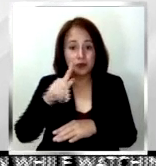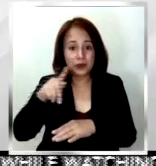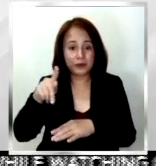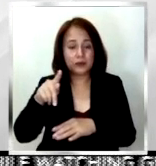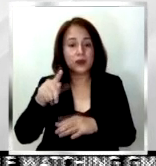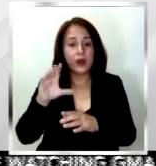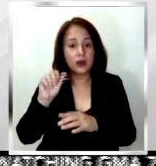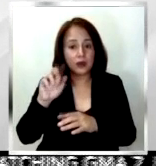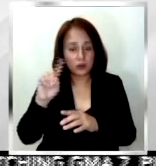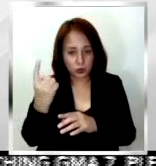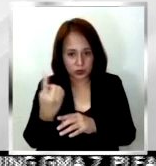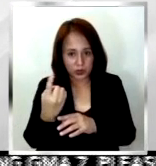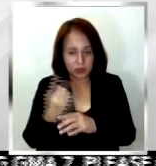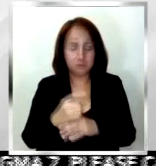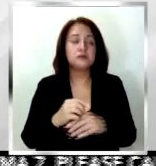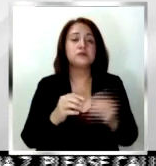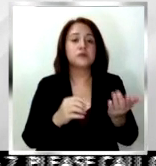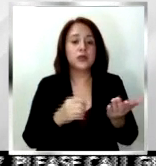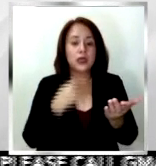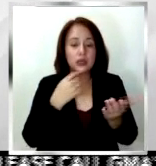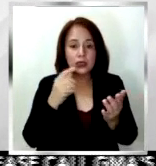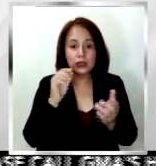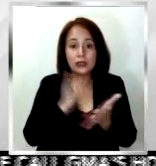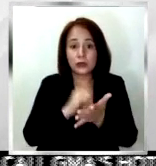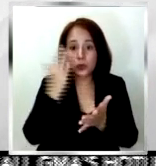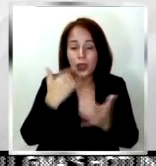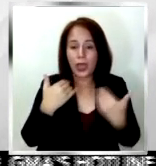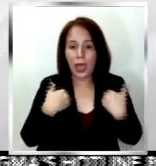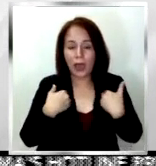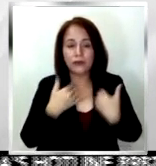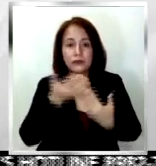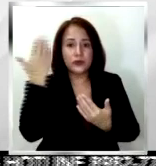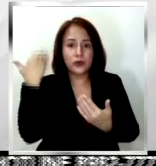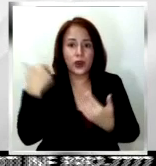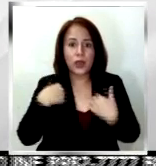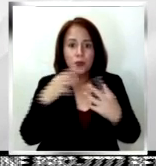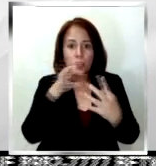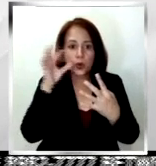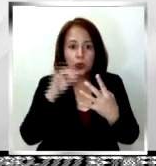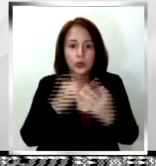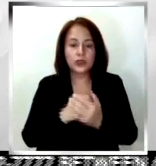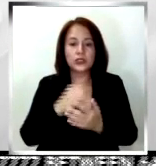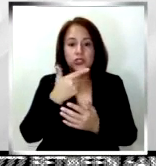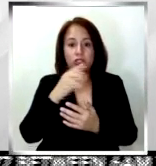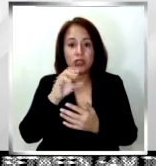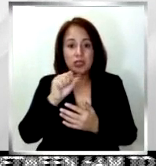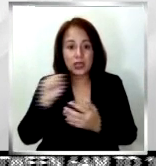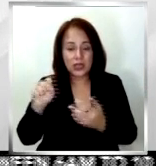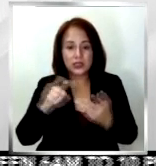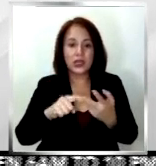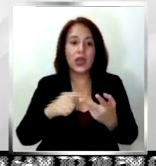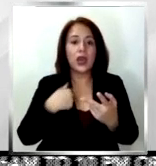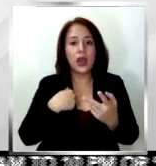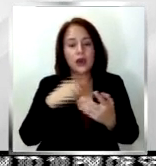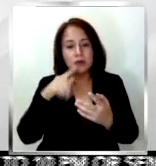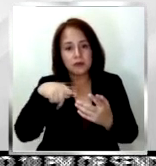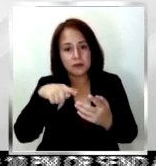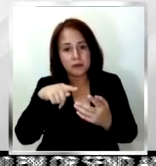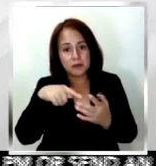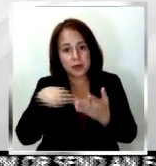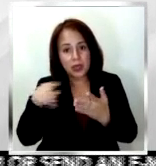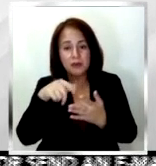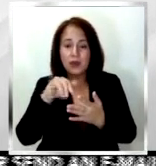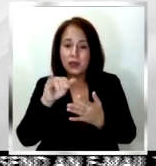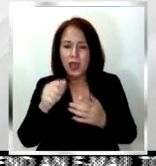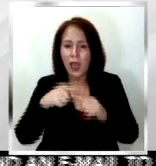nga meron po tayong, di ba, meron kaming mga inilabas dati na mga options like yung GCash, yung SquidPay, PayMaya. May mga mobile apps din eh, may